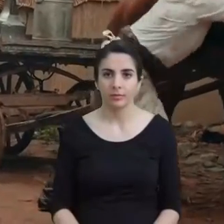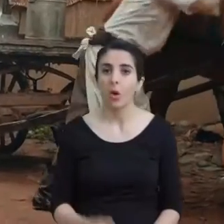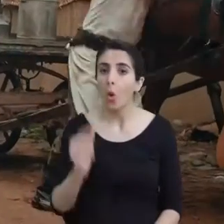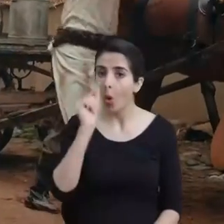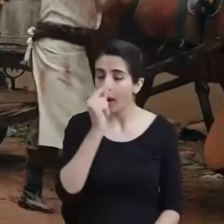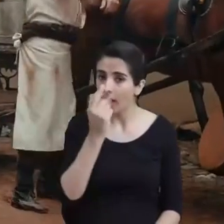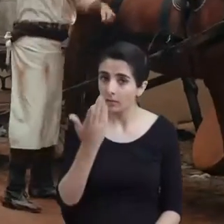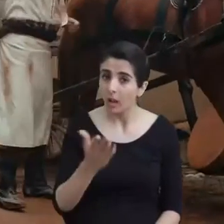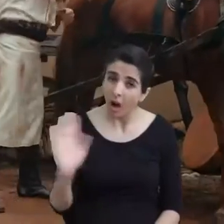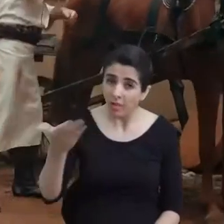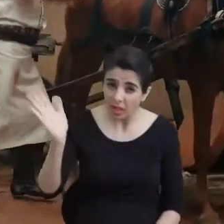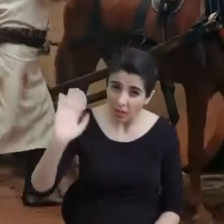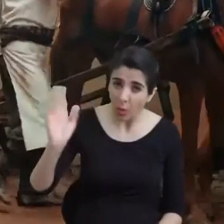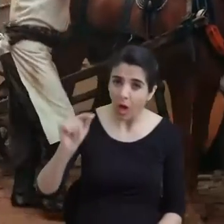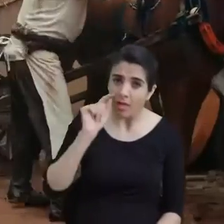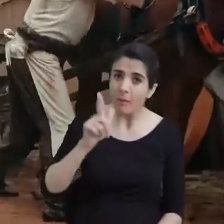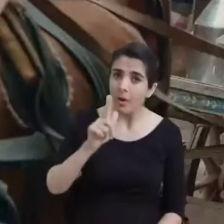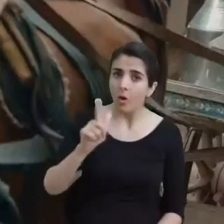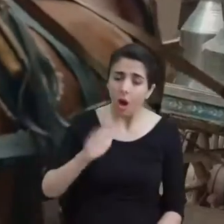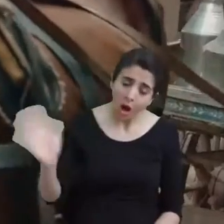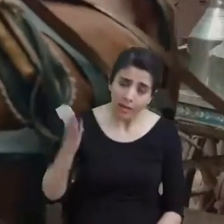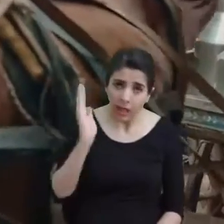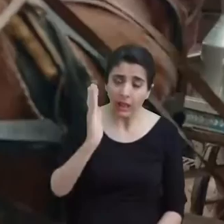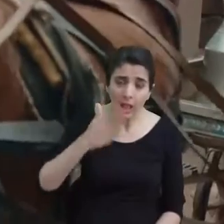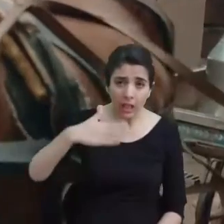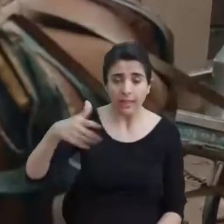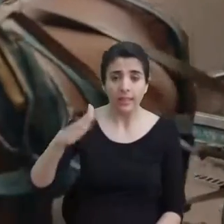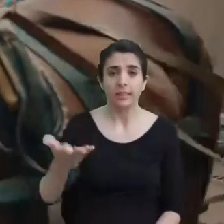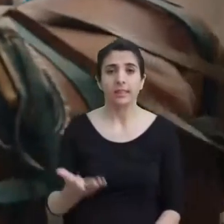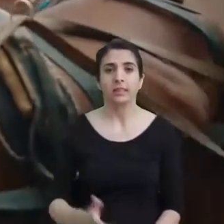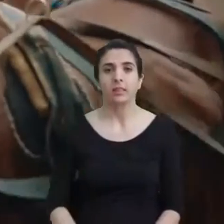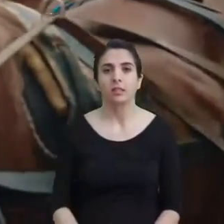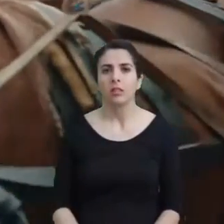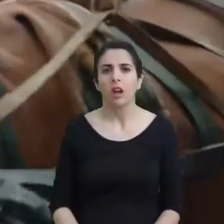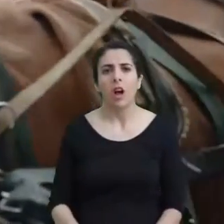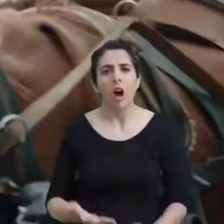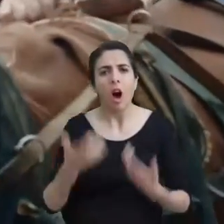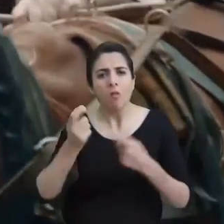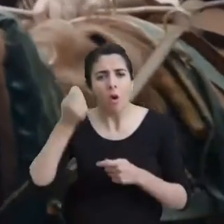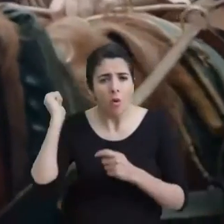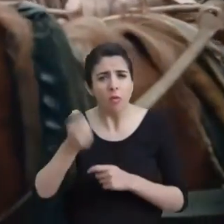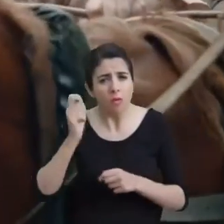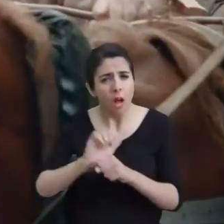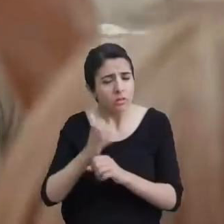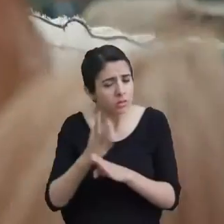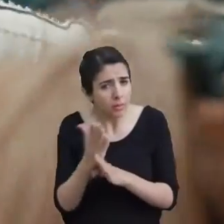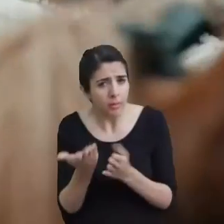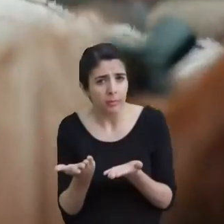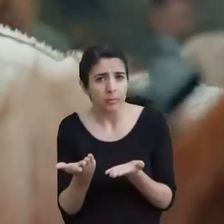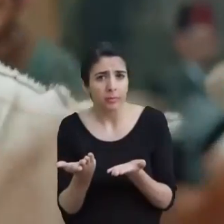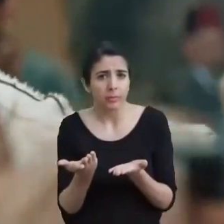efendim. Kolay gelsin. Yürü diyorum sana, atını yürü! Atını kırbaçlıyor, atın çektiği römorkta bakır ürünler var. Hayvana ne eziyet edersin ey